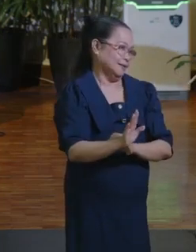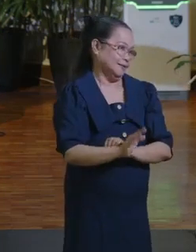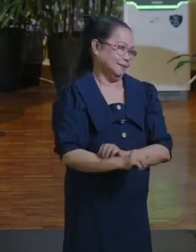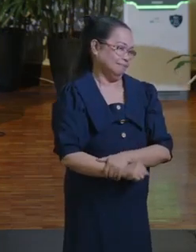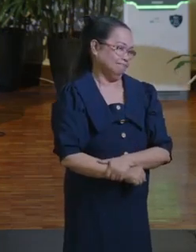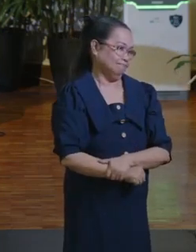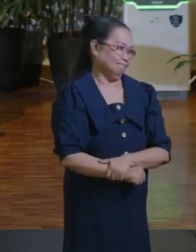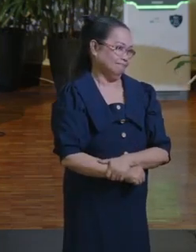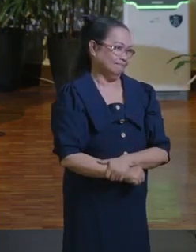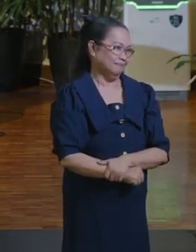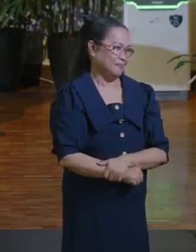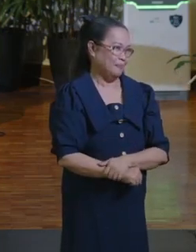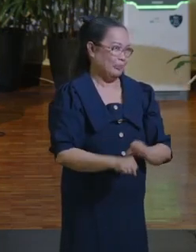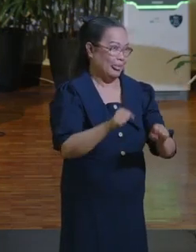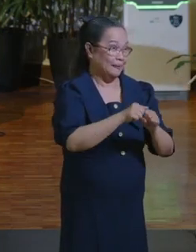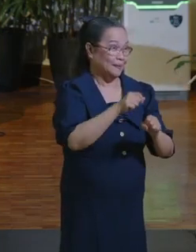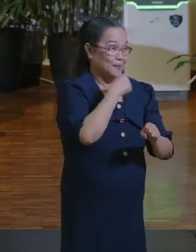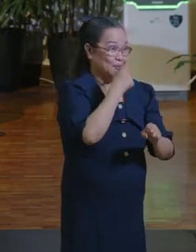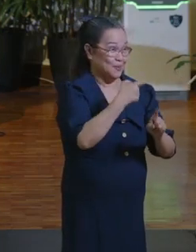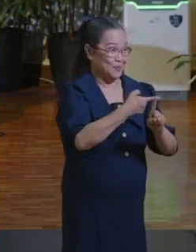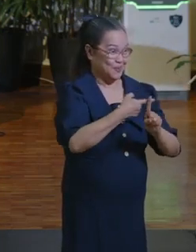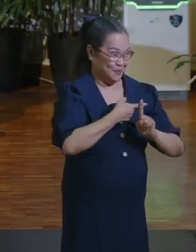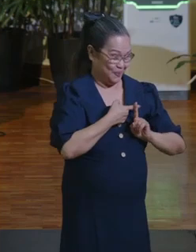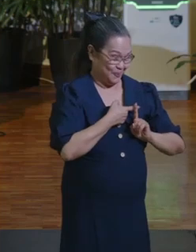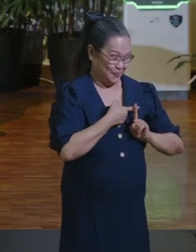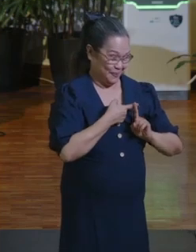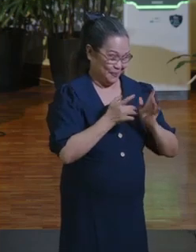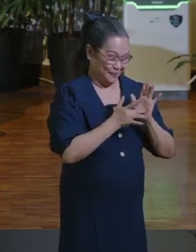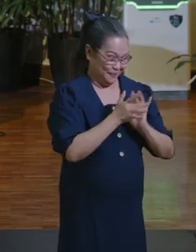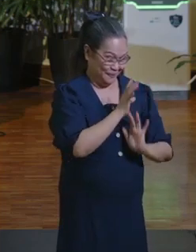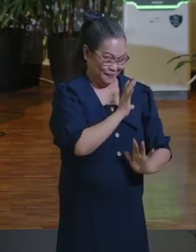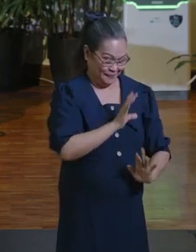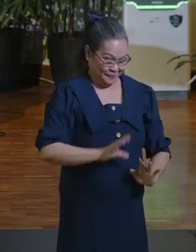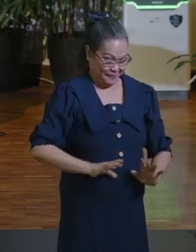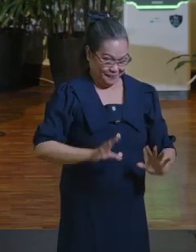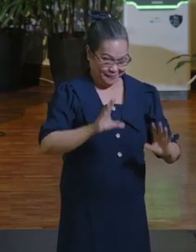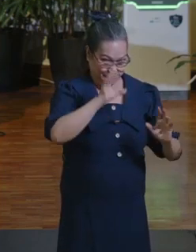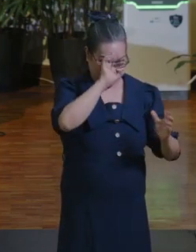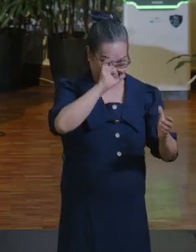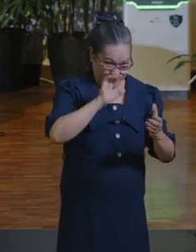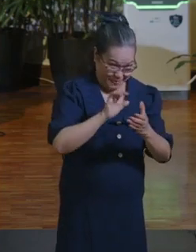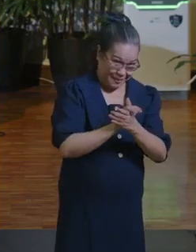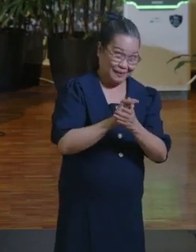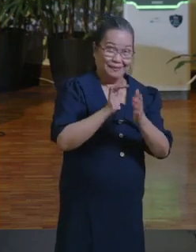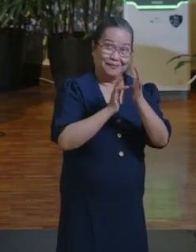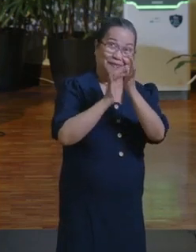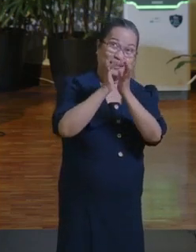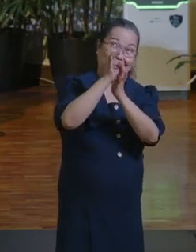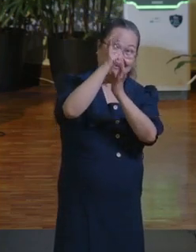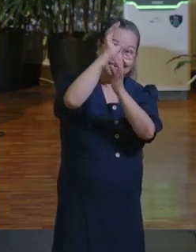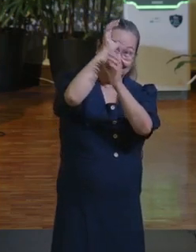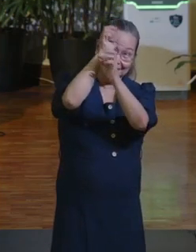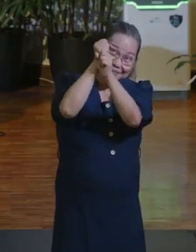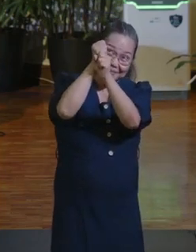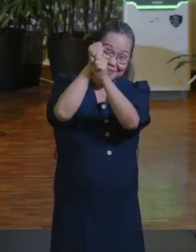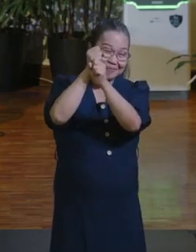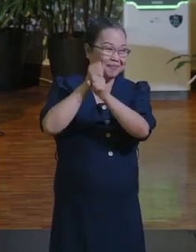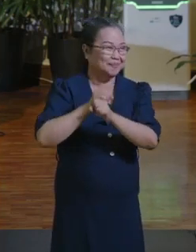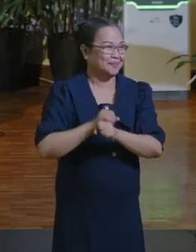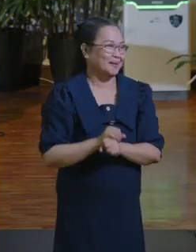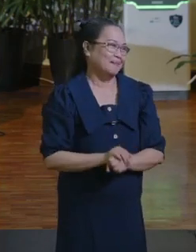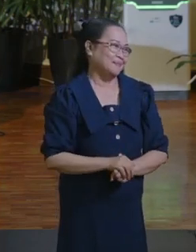So doon sa mga tatanggap sa ating Panginoon at mananampalataya sa Kanyang pangalan, ang ibig sabihin po